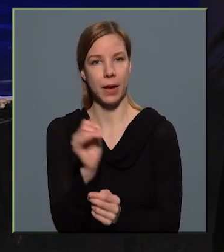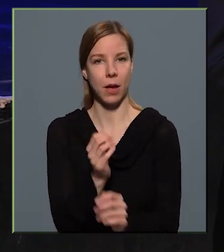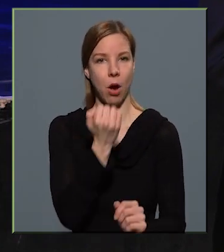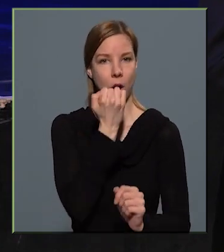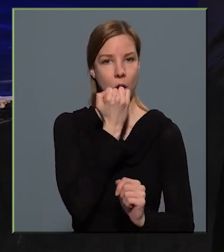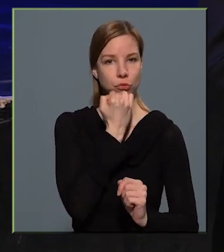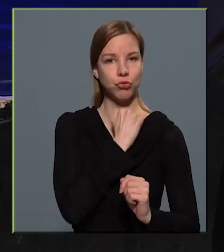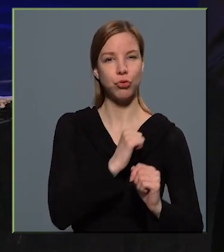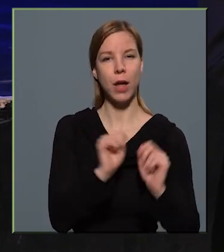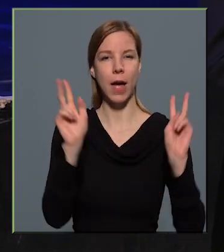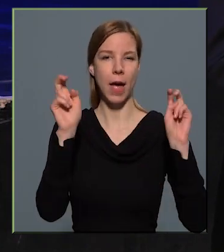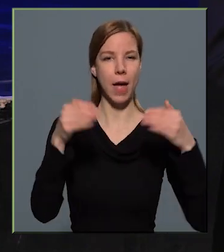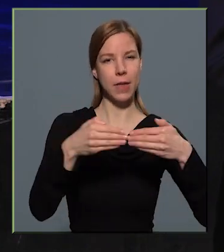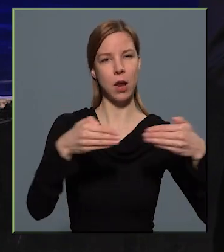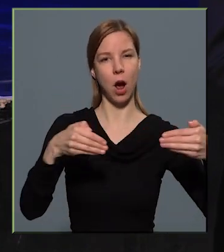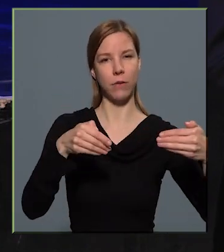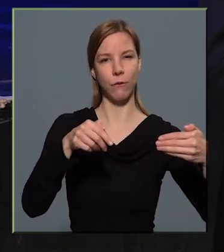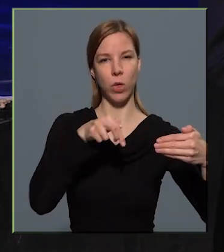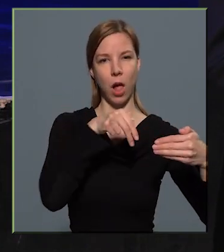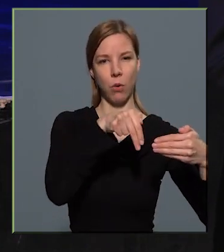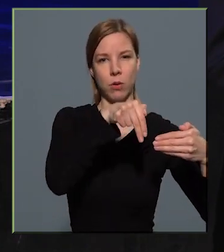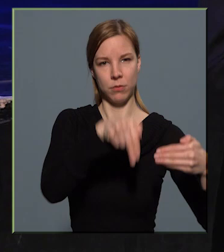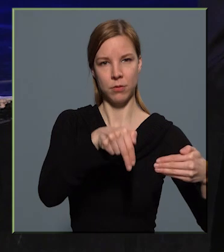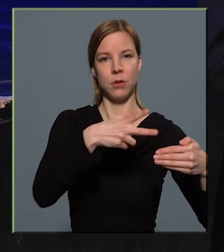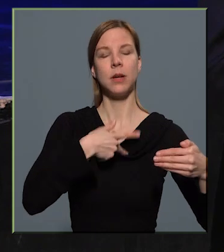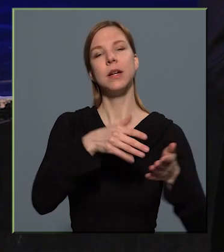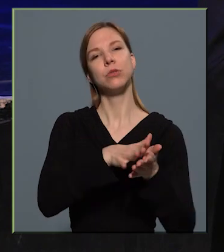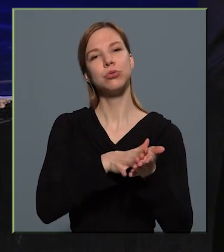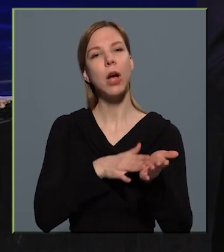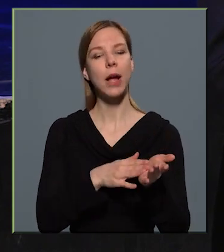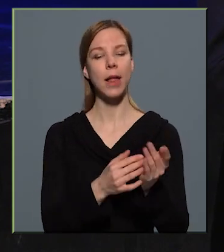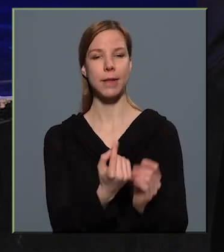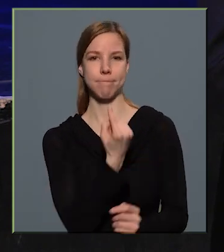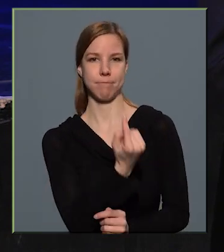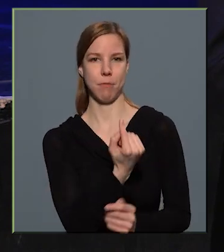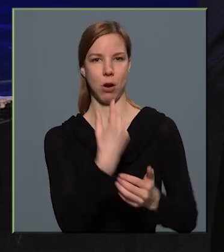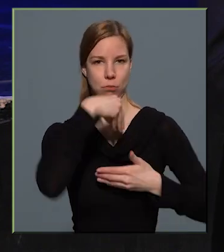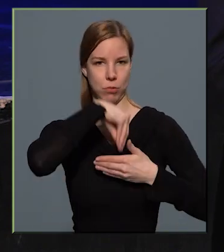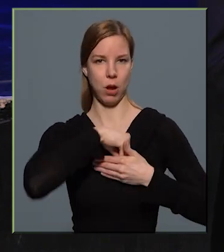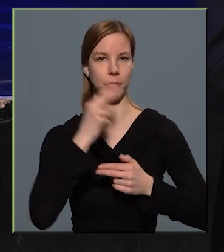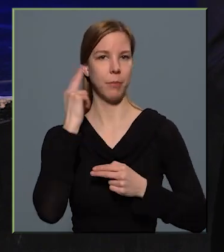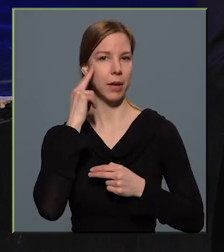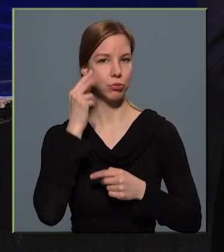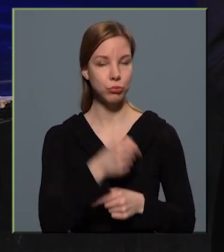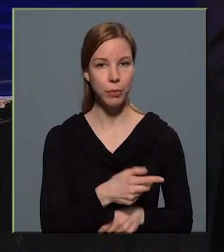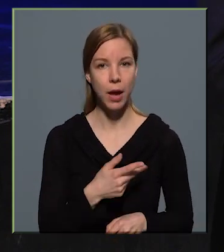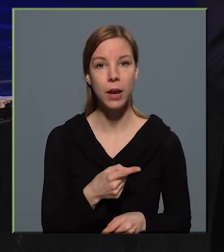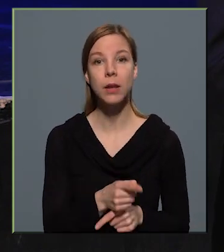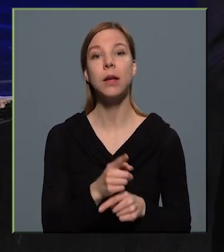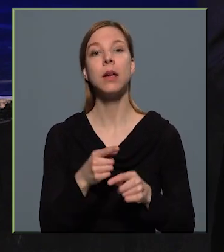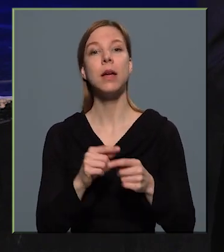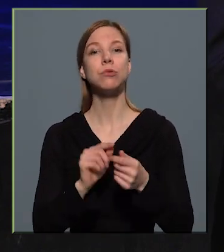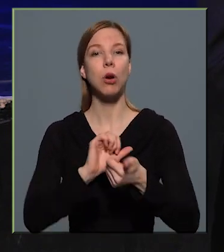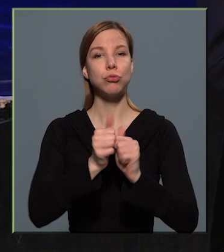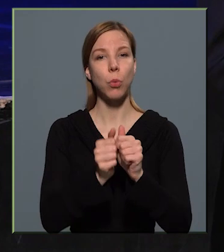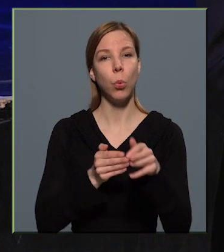láthatatlan rajtvonalunkhoz, és elkezdjük felfedezni önmagunkat, feszegetjük a határainkat, és átéljük a sport,